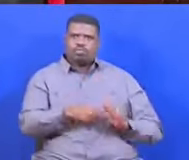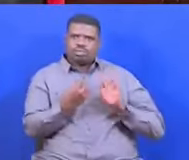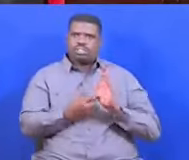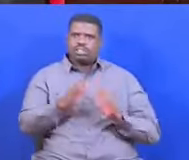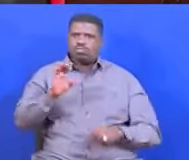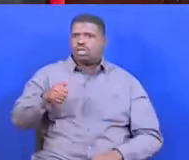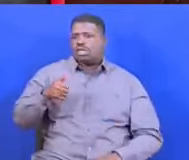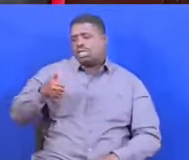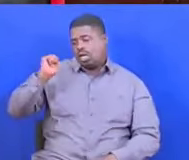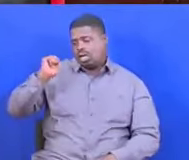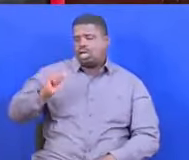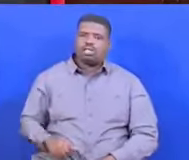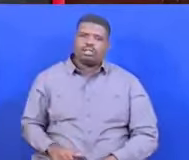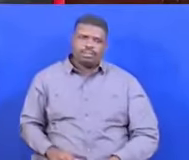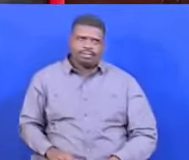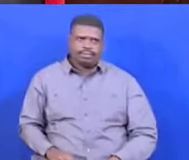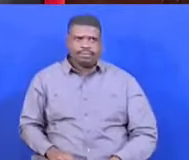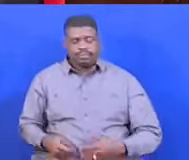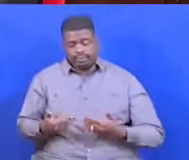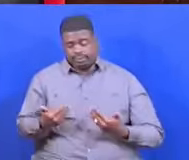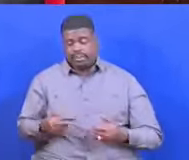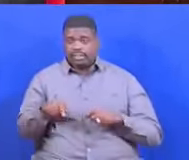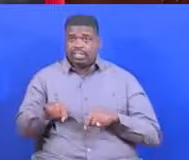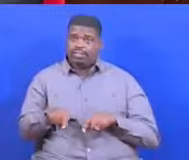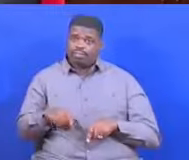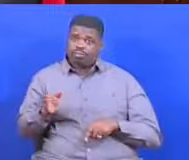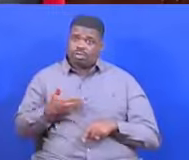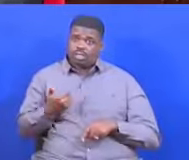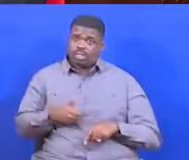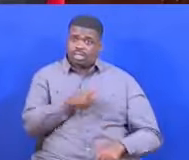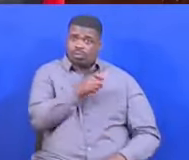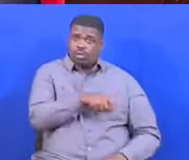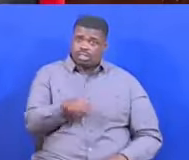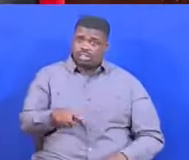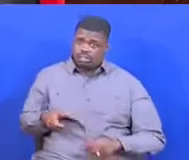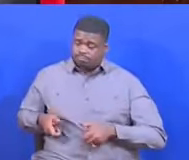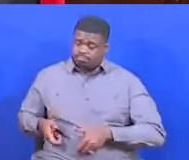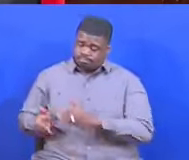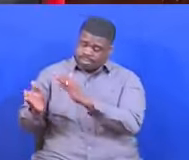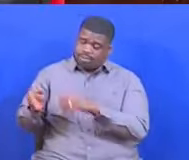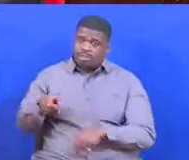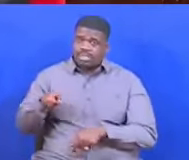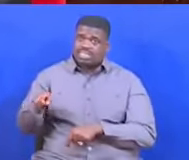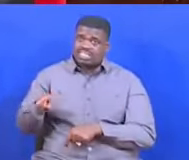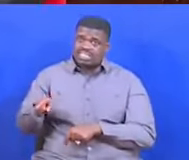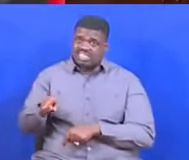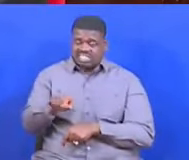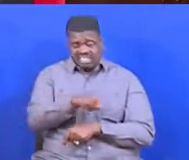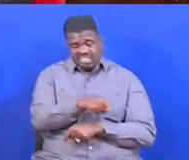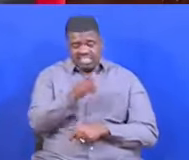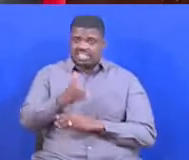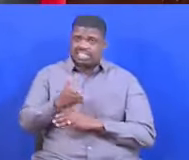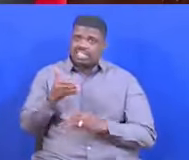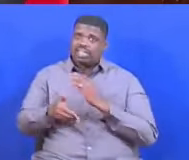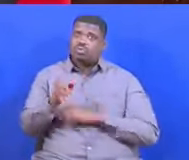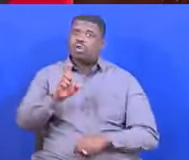jana, na sasa wanachotaka wananchi ni barabara hizi zijengwe lini.